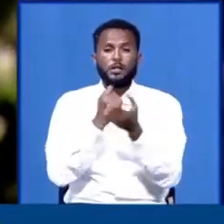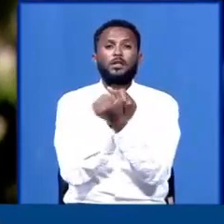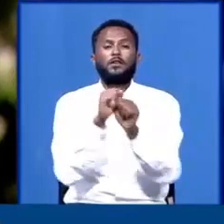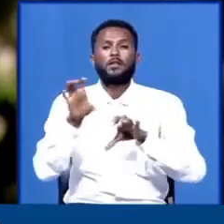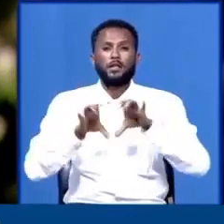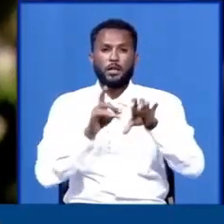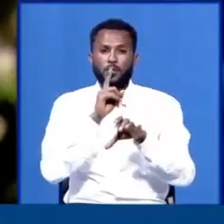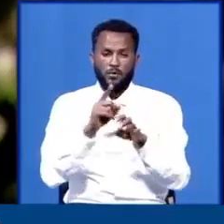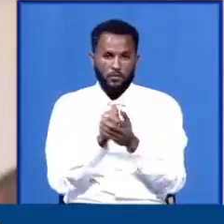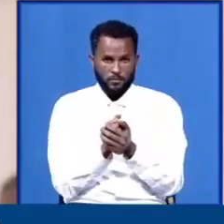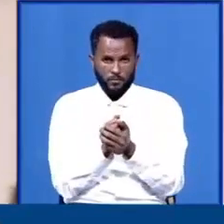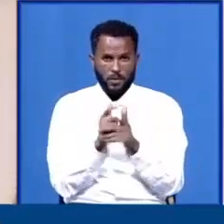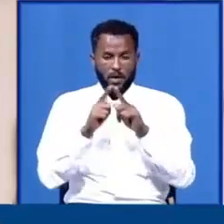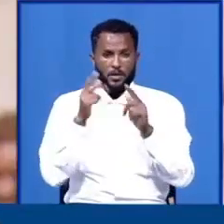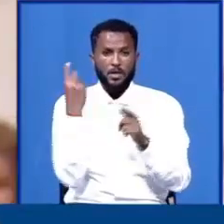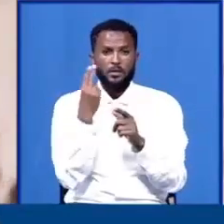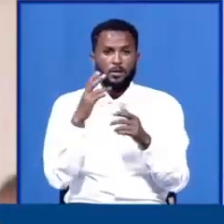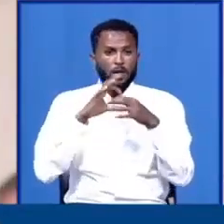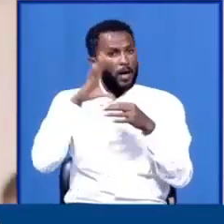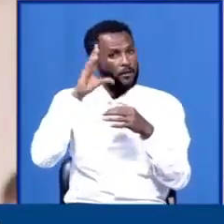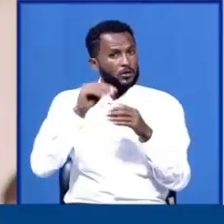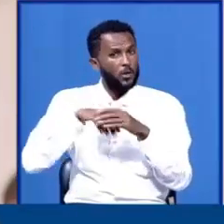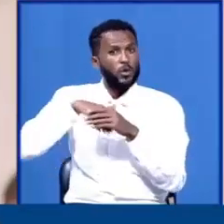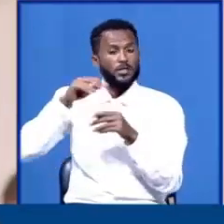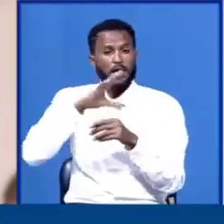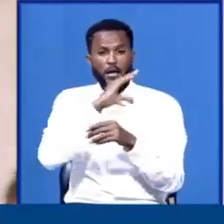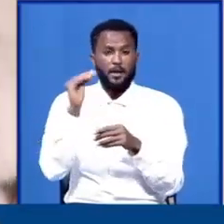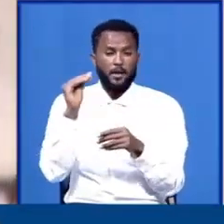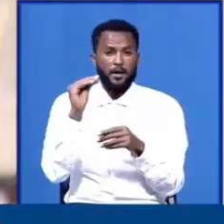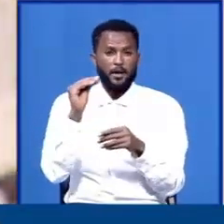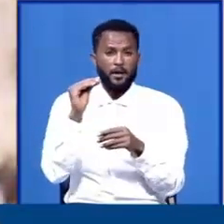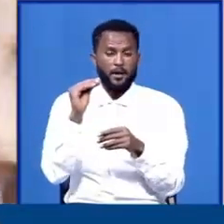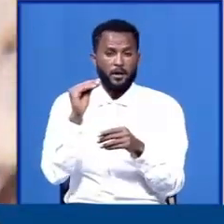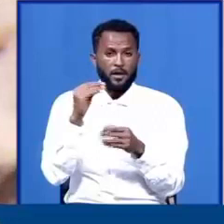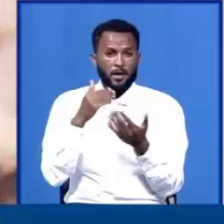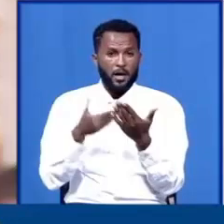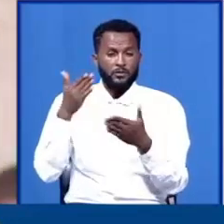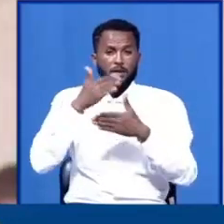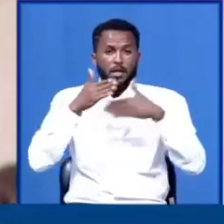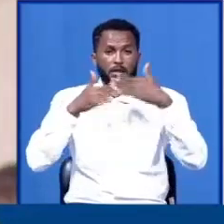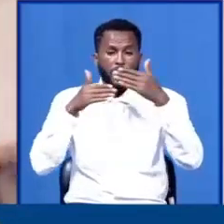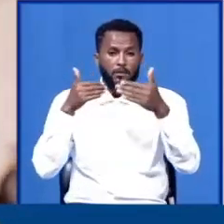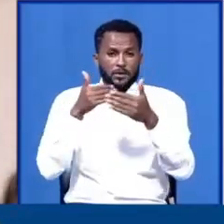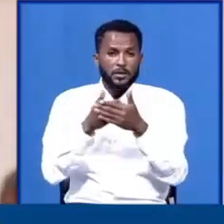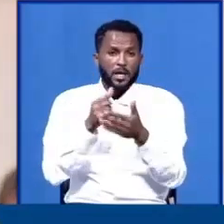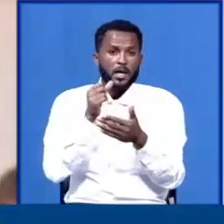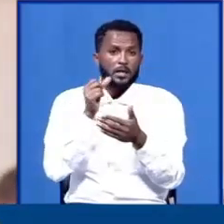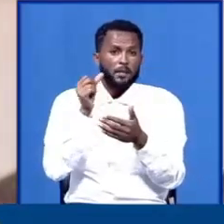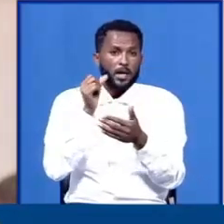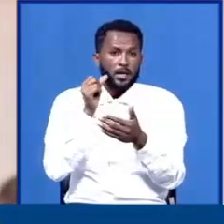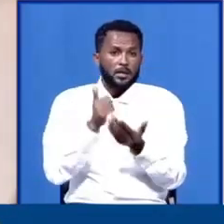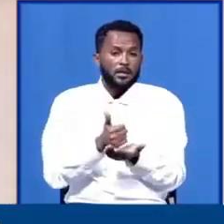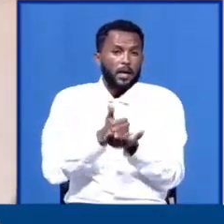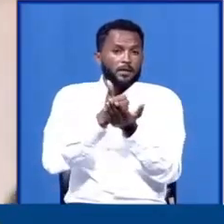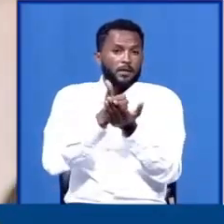ይገብረካ እዩና ስዋዓዊ ይረብሓ እዩ። ካብዚ ሕብረተሰብ ዝወፅና ኢናና ና ኣብዚ ደረጃ ዝበፅሕና ትማል ላባፅሕና ሕብረተሰብ